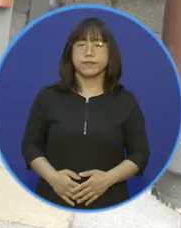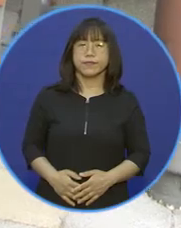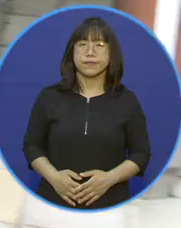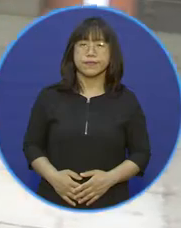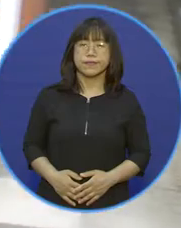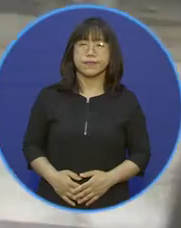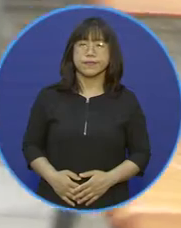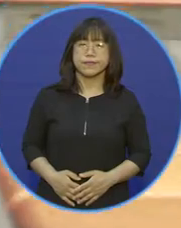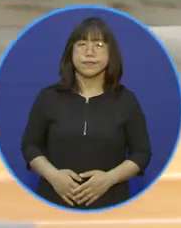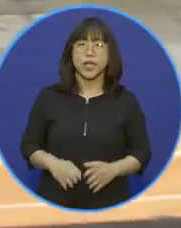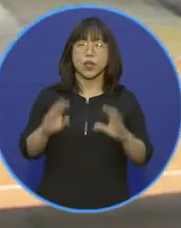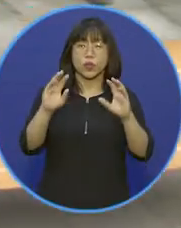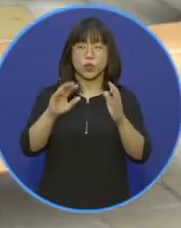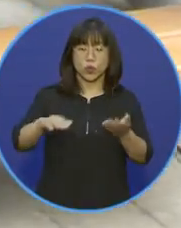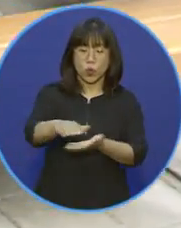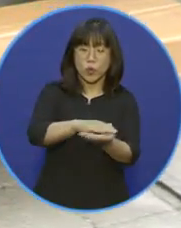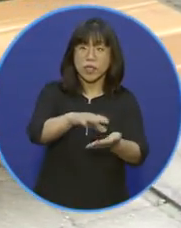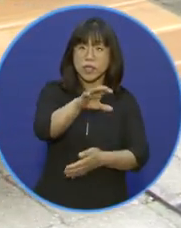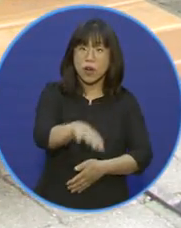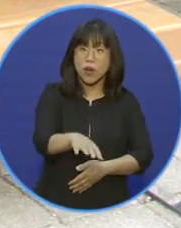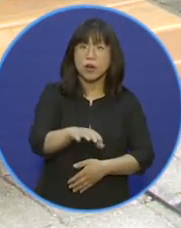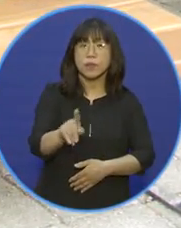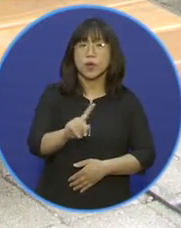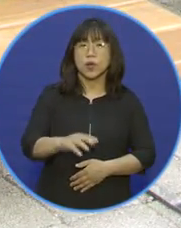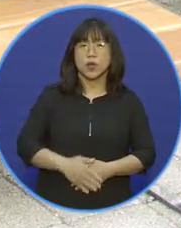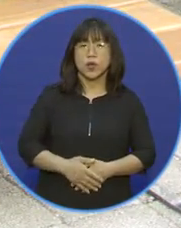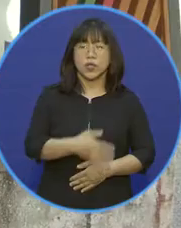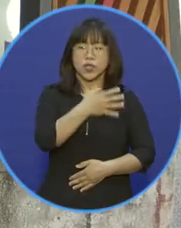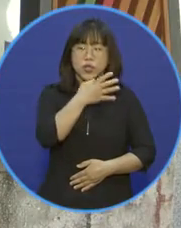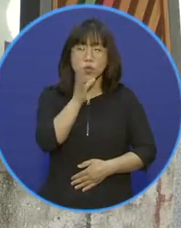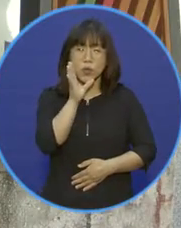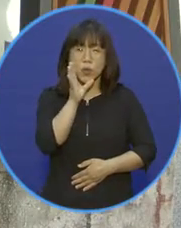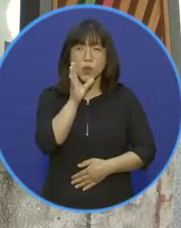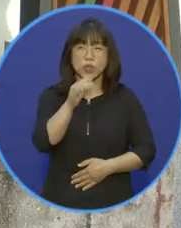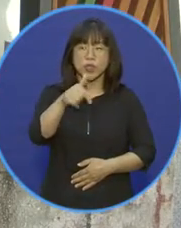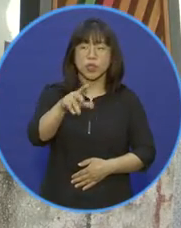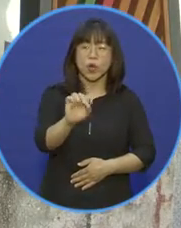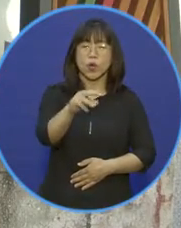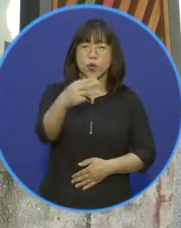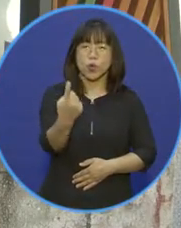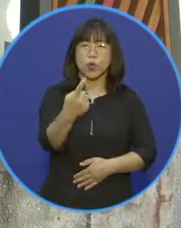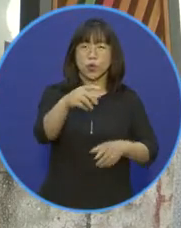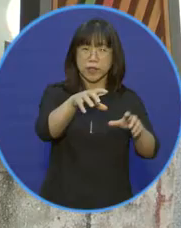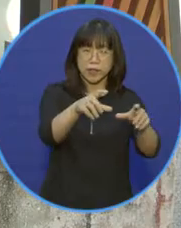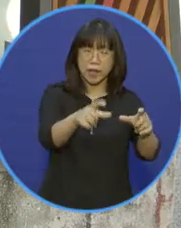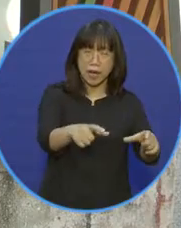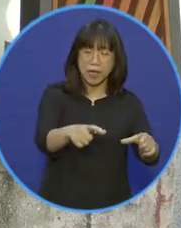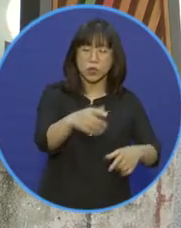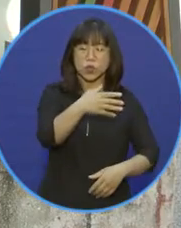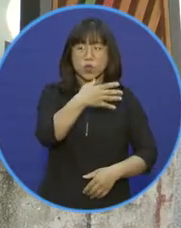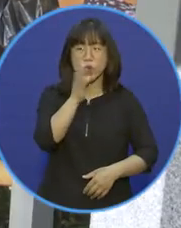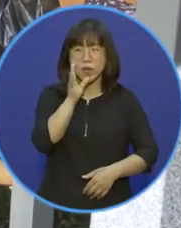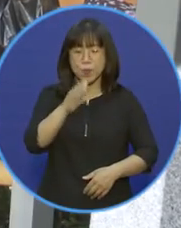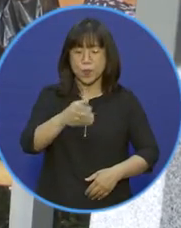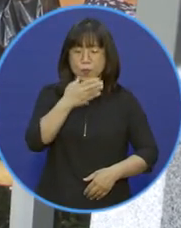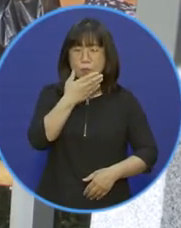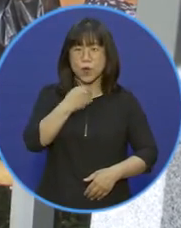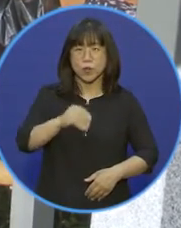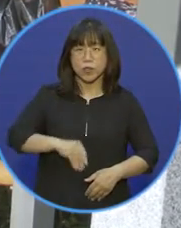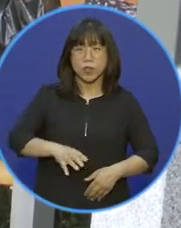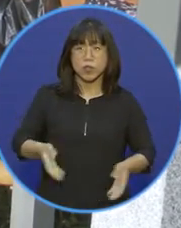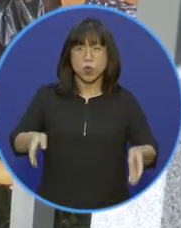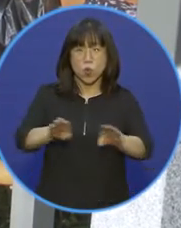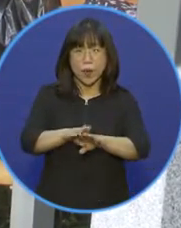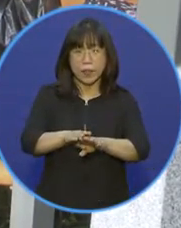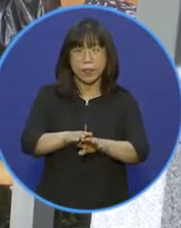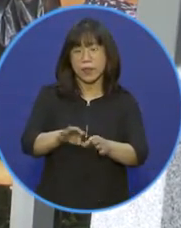세 곳에 조성했습니다. 놀이터는 경로당과 노인복지관 등 여가복지시설을 이용하기 어려운 어르신들을